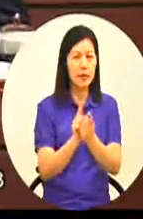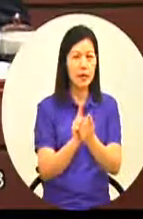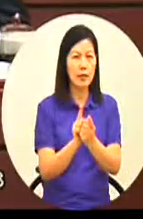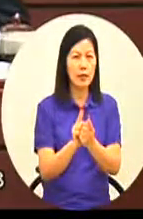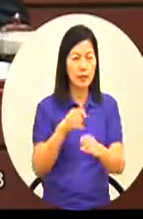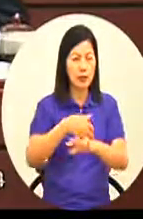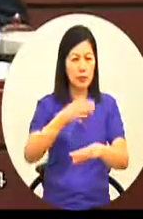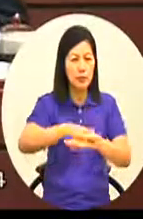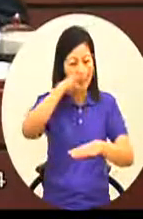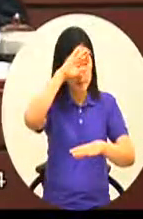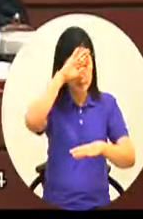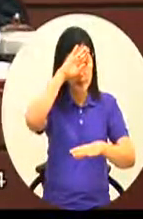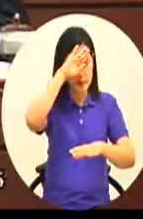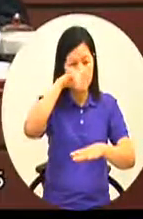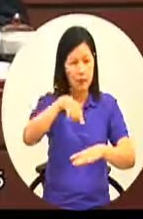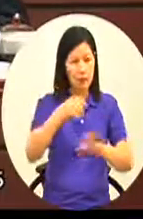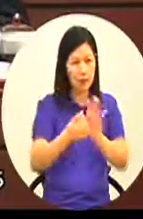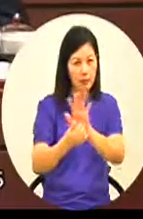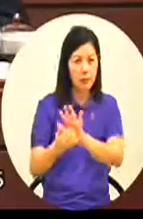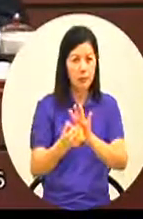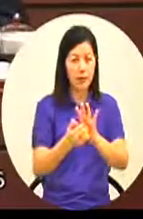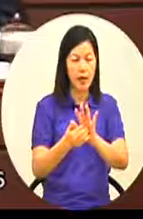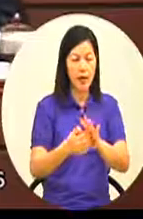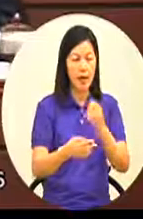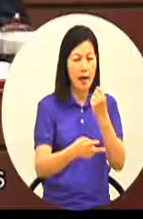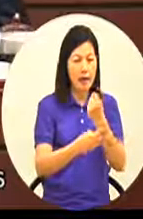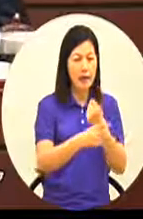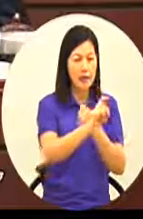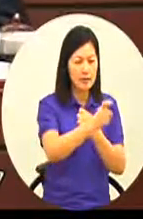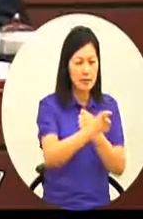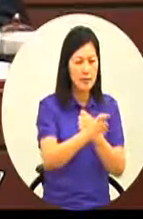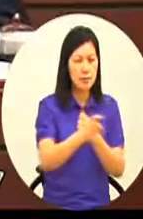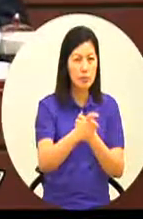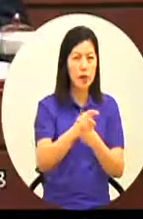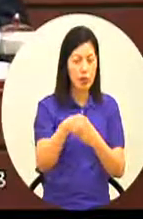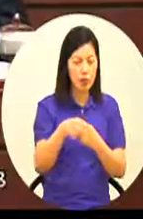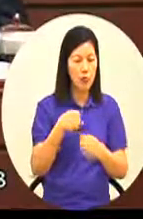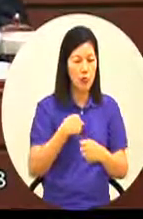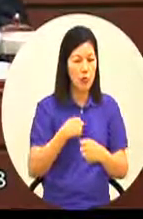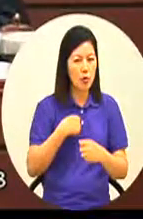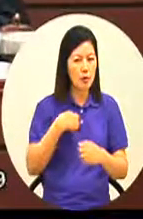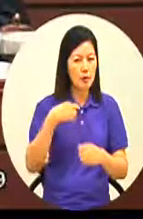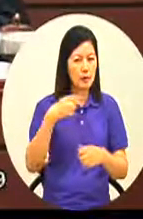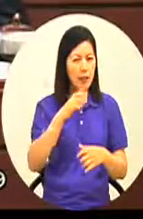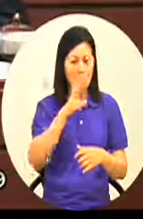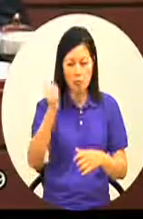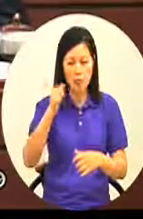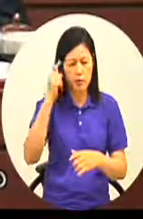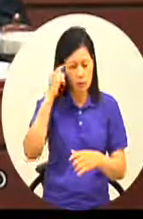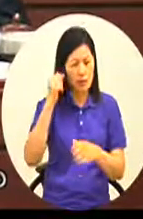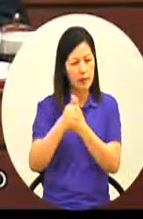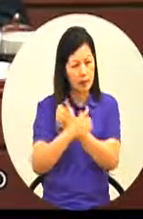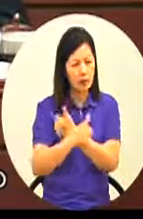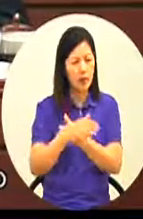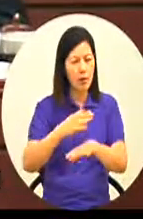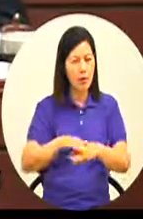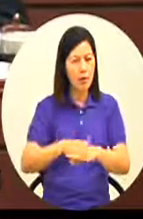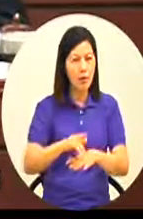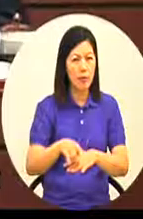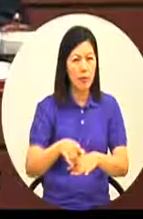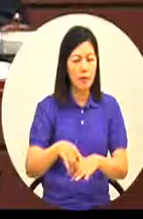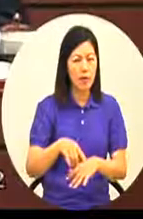登革热防治啊，还有这个这个里的这个十万块哦，这万登来个数科看卖啦，因为其实有的你讲所在